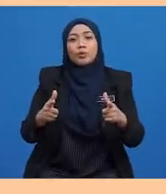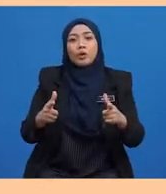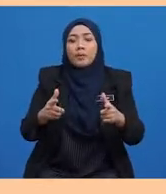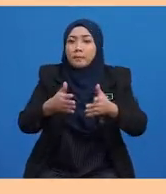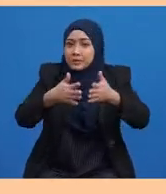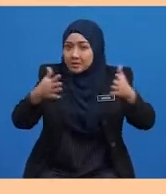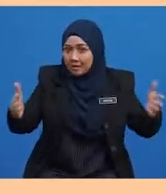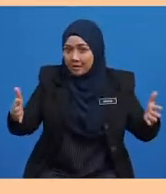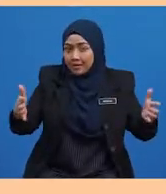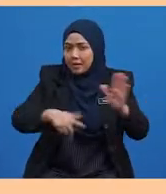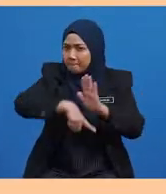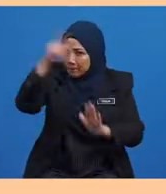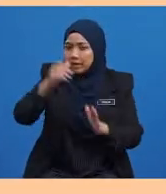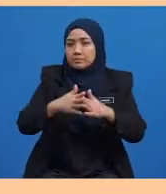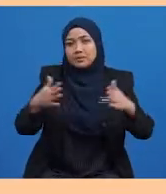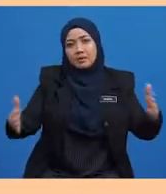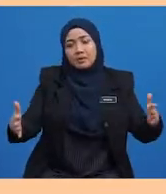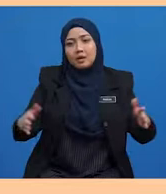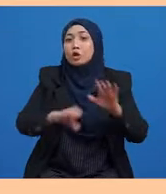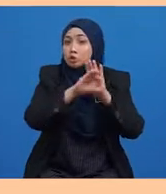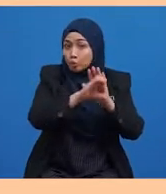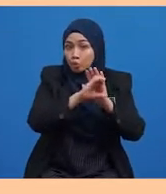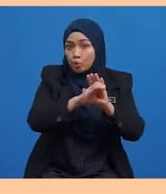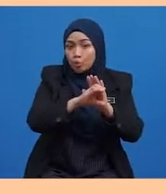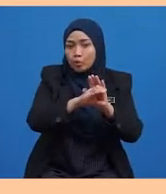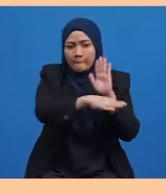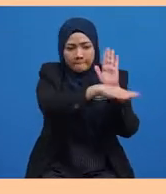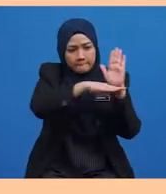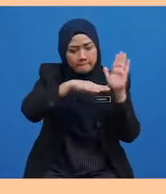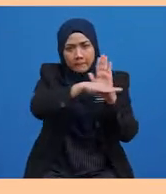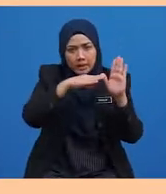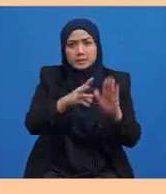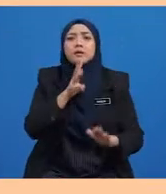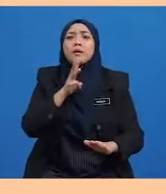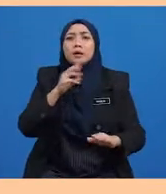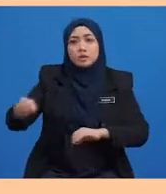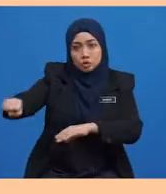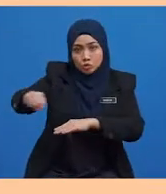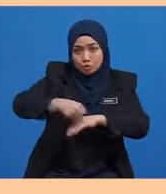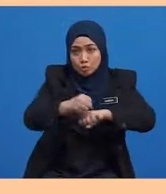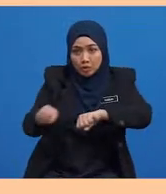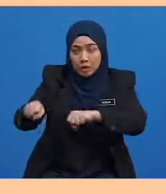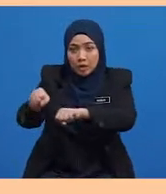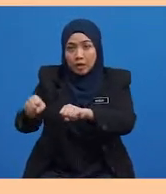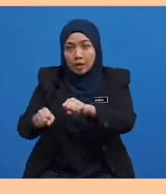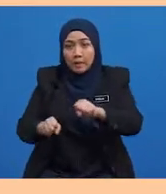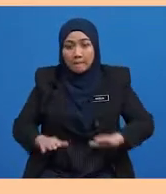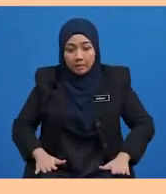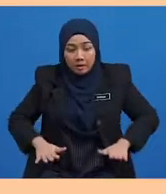besar. Contohnya, paras air sungai meningkat apabila